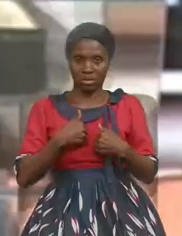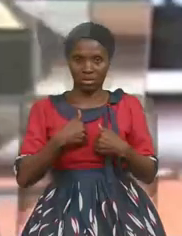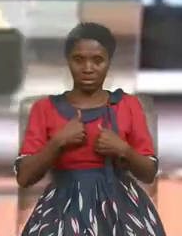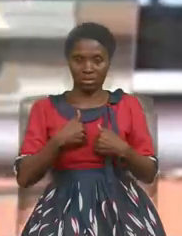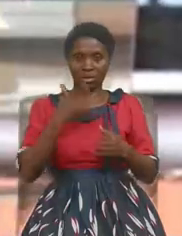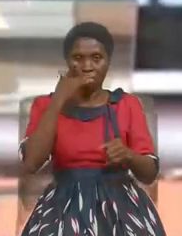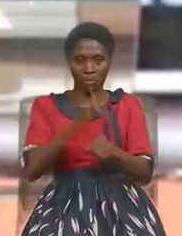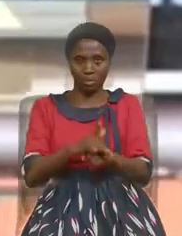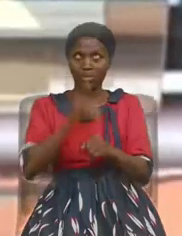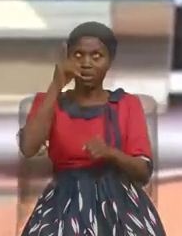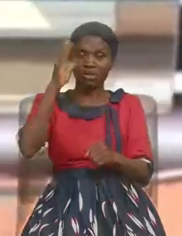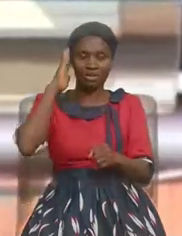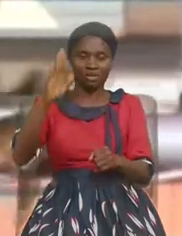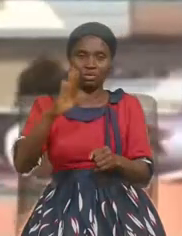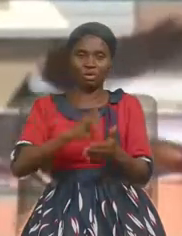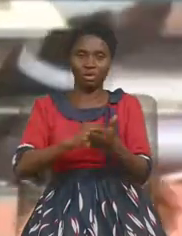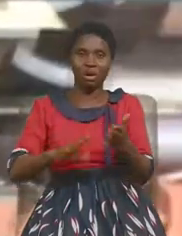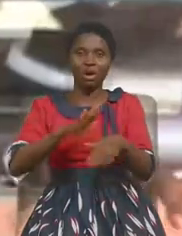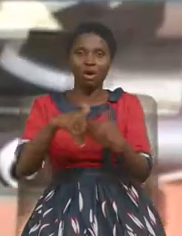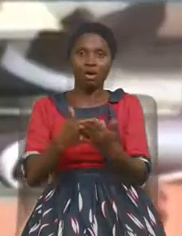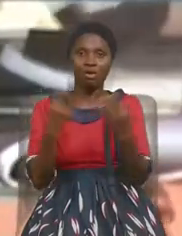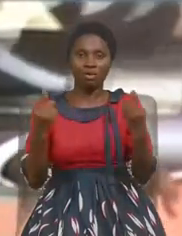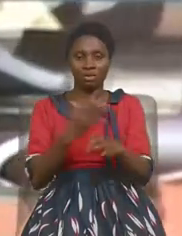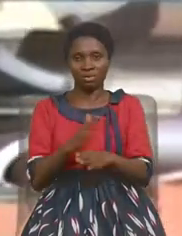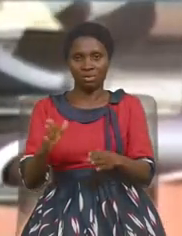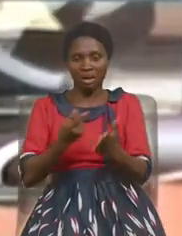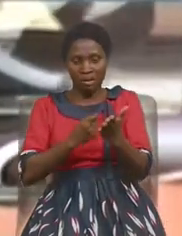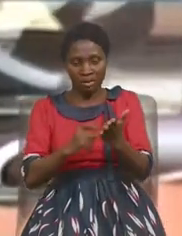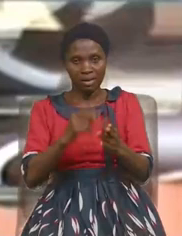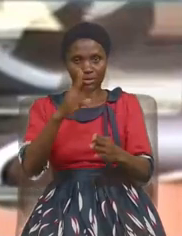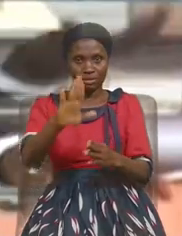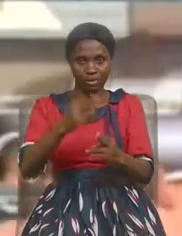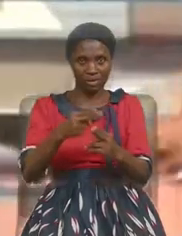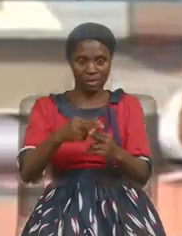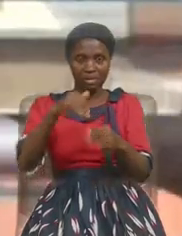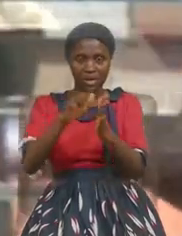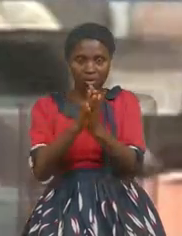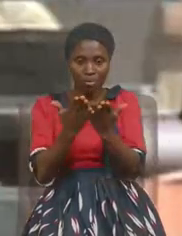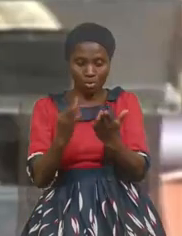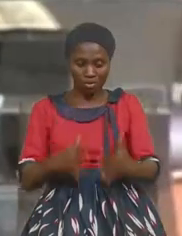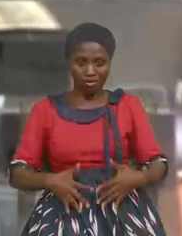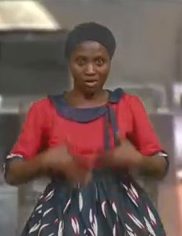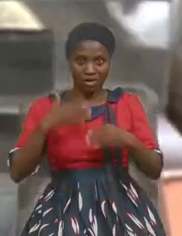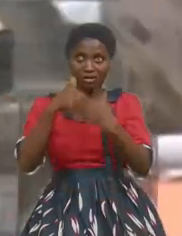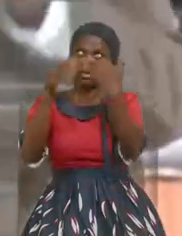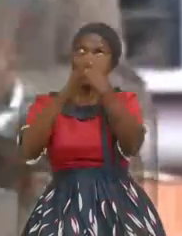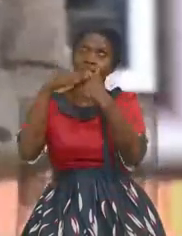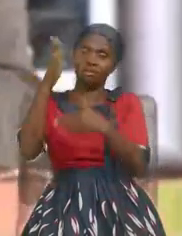péchés. Il écrira ton nom dans le livre de vie au ciel. Et quand tu quitteras ce monde,